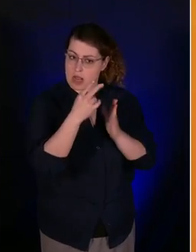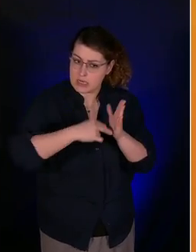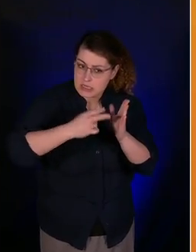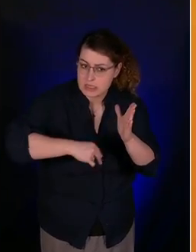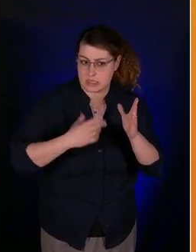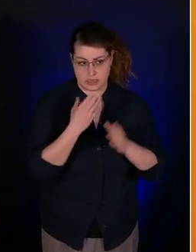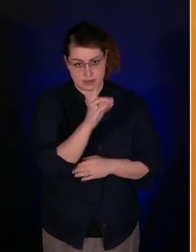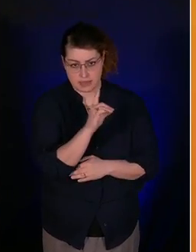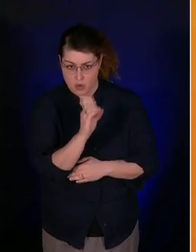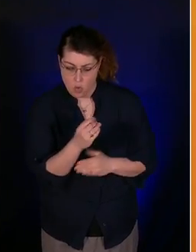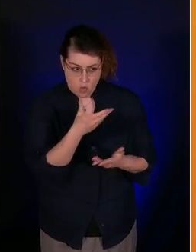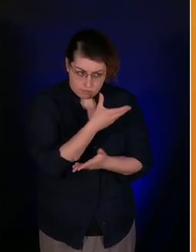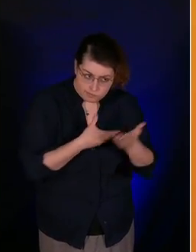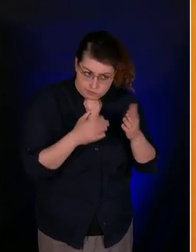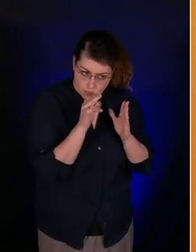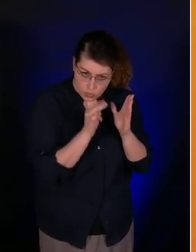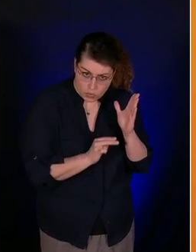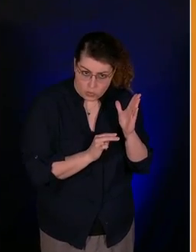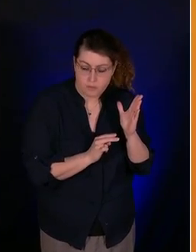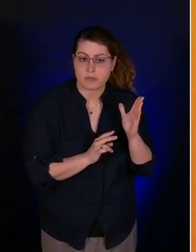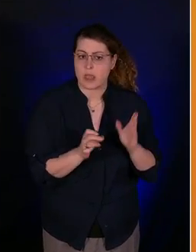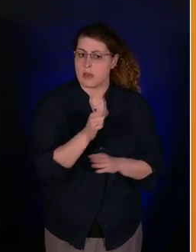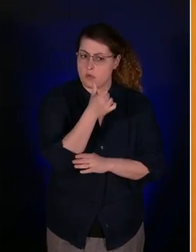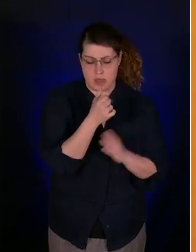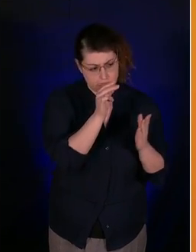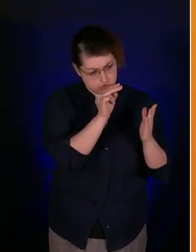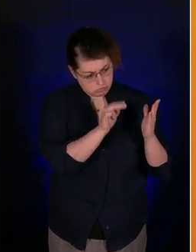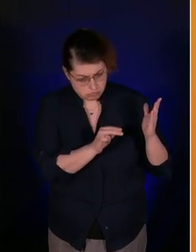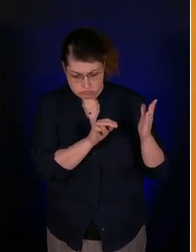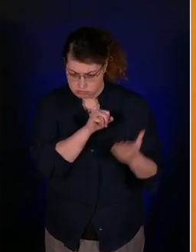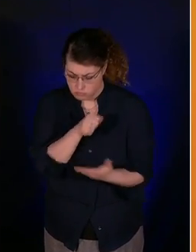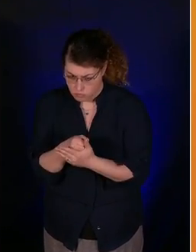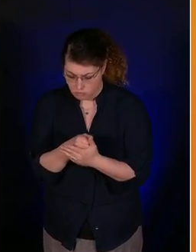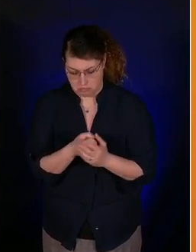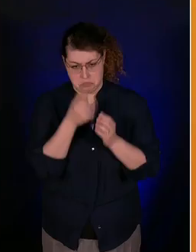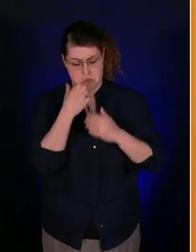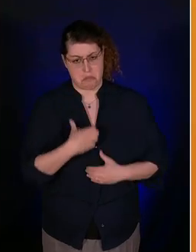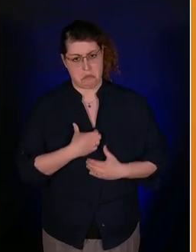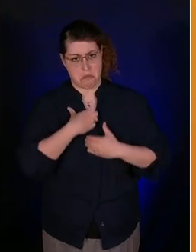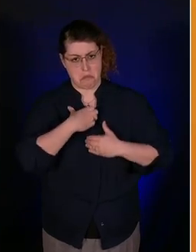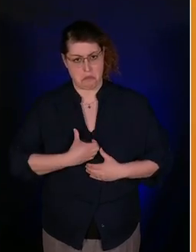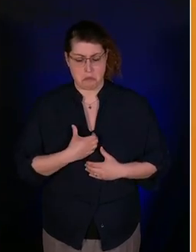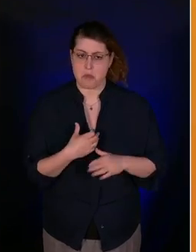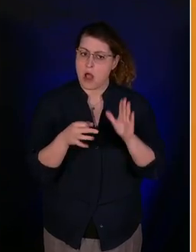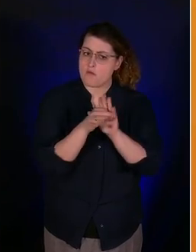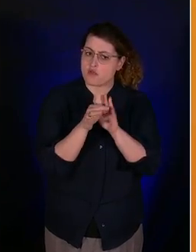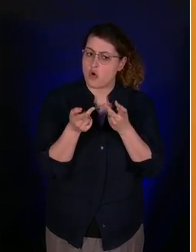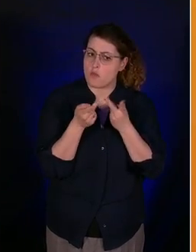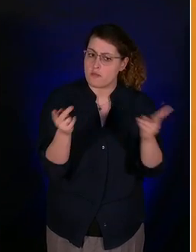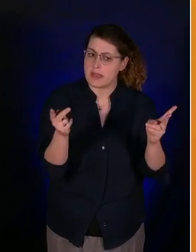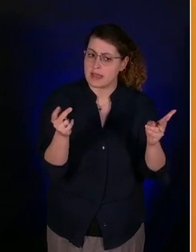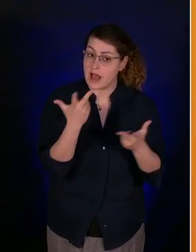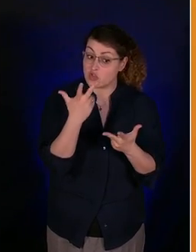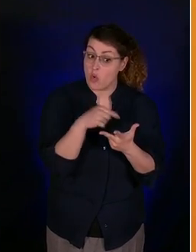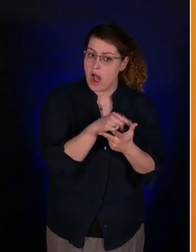document d'orientation. À la fin de la première lecture, nous avons été stupéfaits de constater que la fonction publique dans ses trois